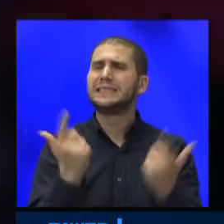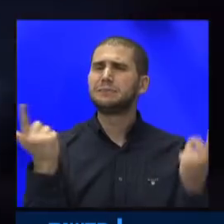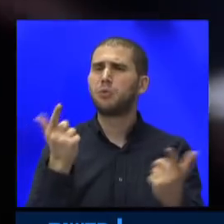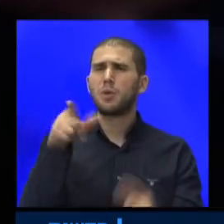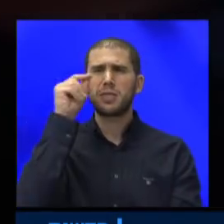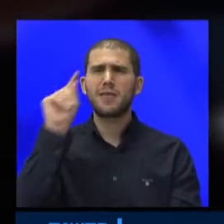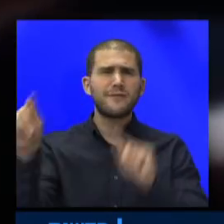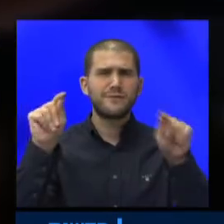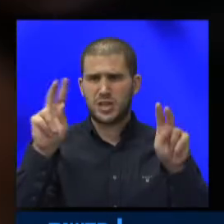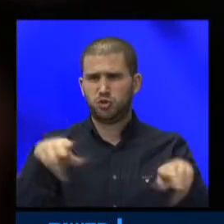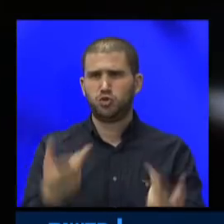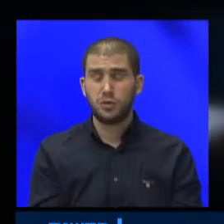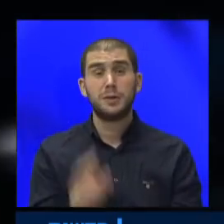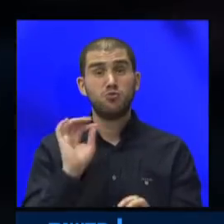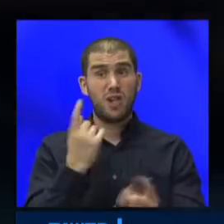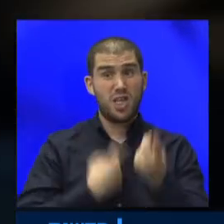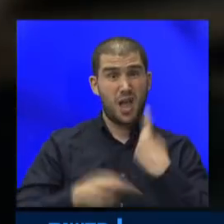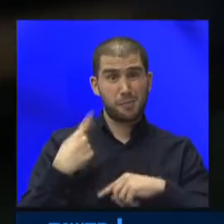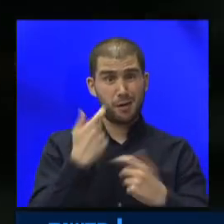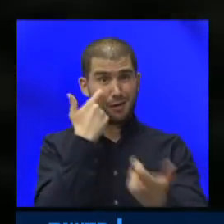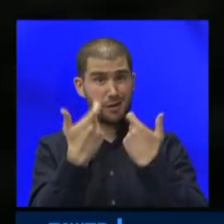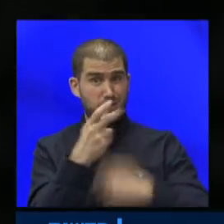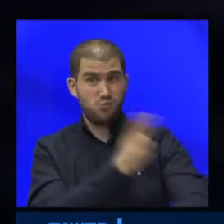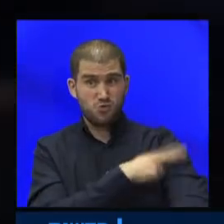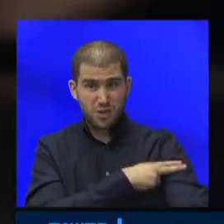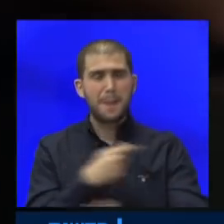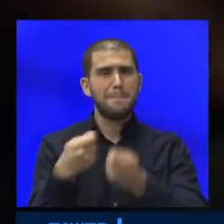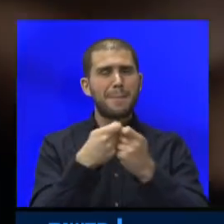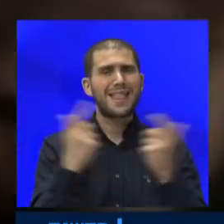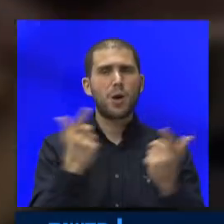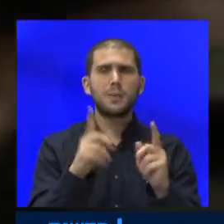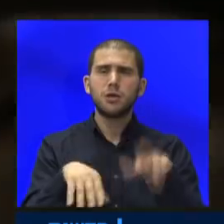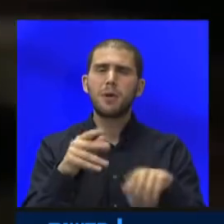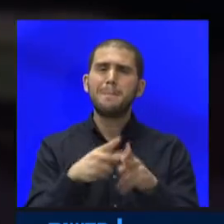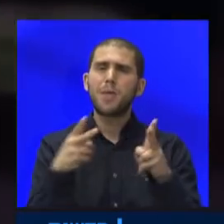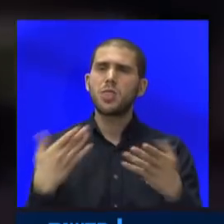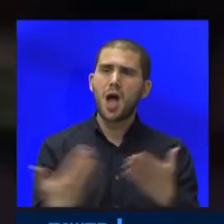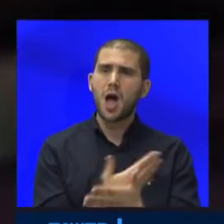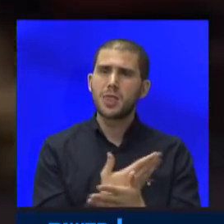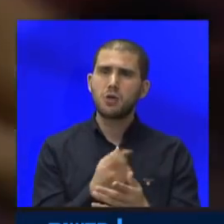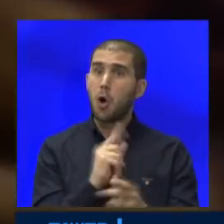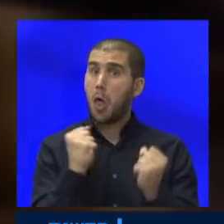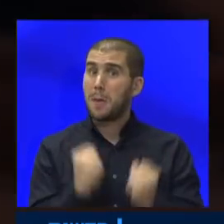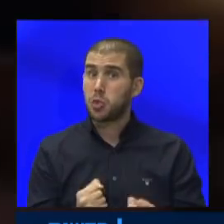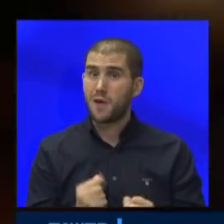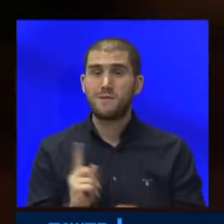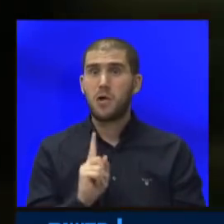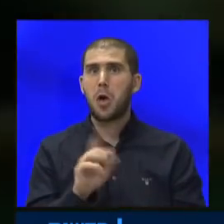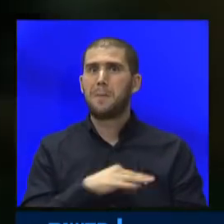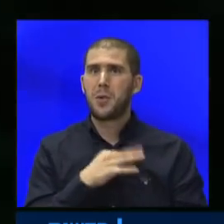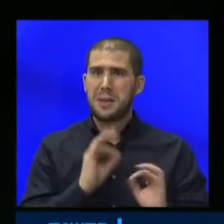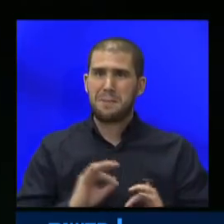כדי לחמוק מאכיפת המשטרה, מארגני האירועים מצאו פתרון חדש שרחוק מלהיות בטוח ובריאותי לבליינים.